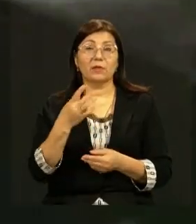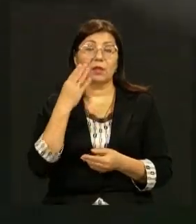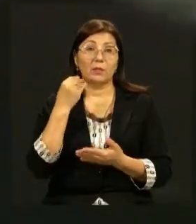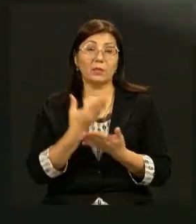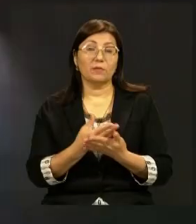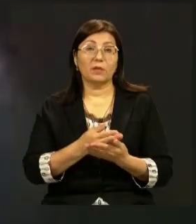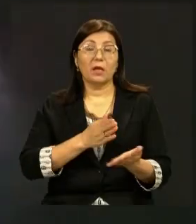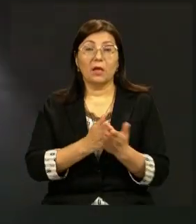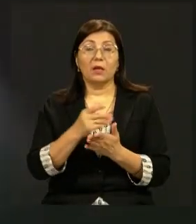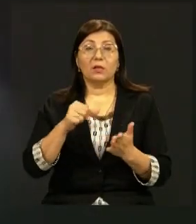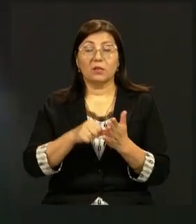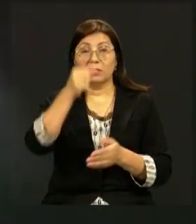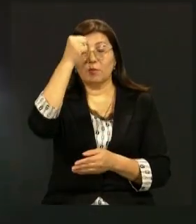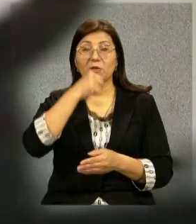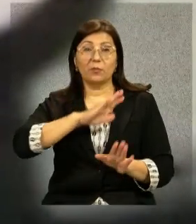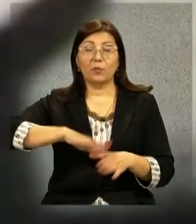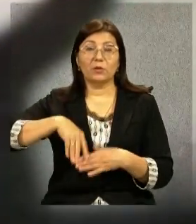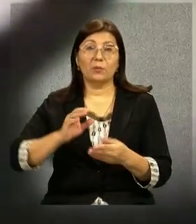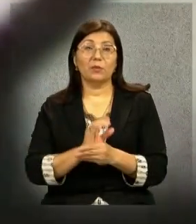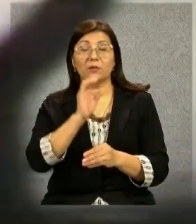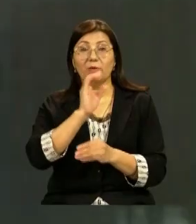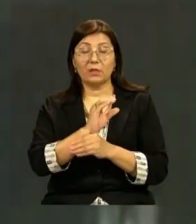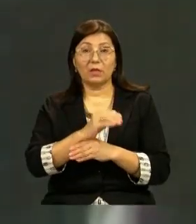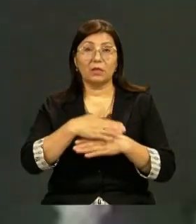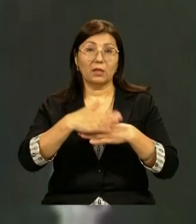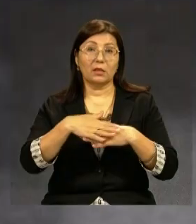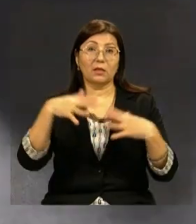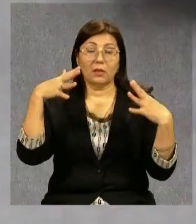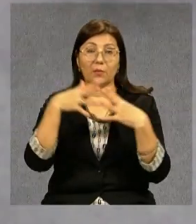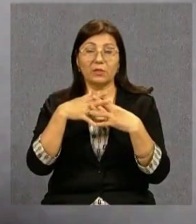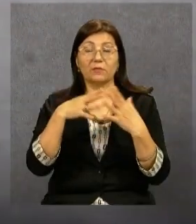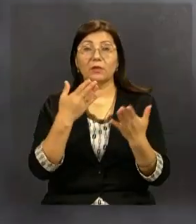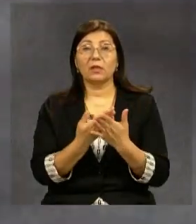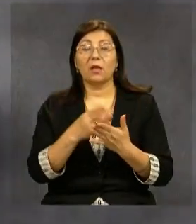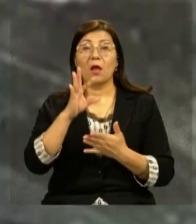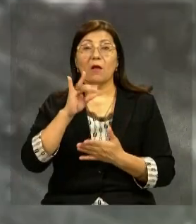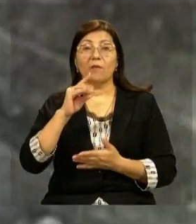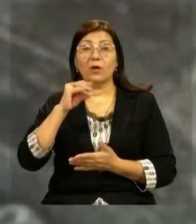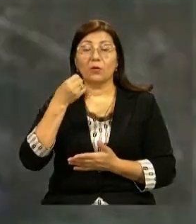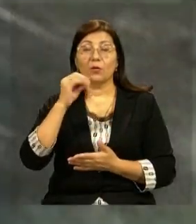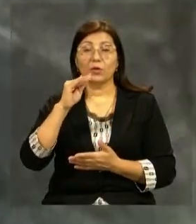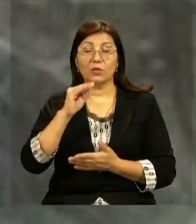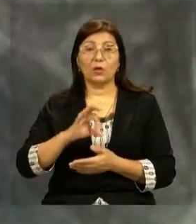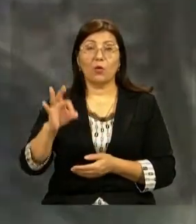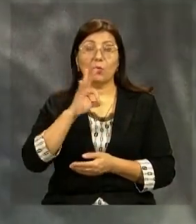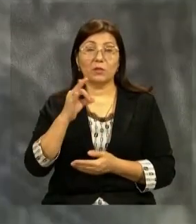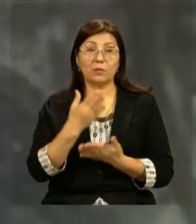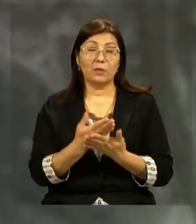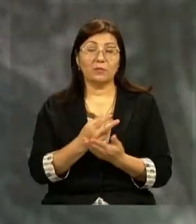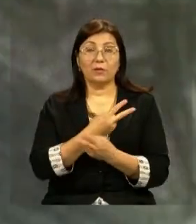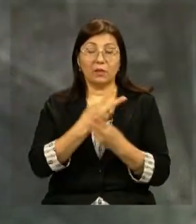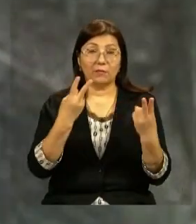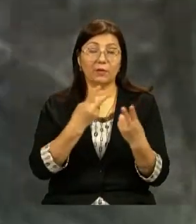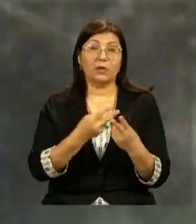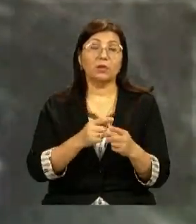где прослужил 6 месяцев, после чего их отправили ближе к фронту. На станции Лески в Воронежской области Василий Иванович по-настоящему ощутил, что